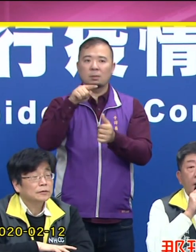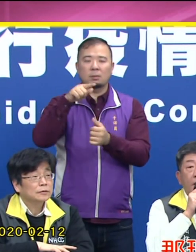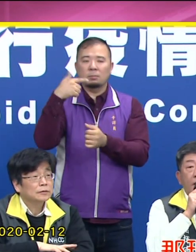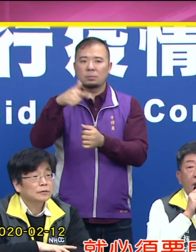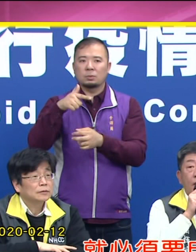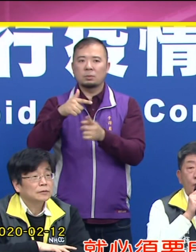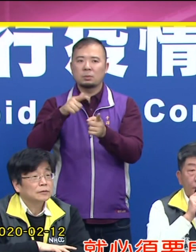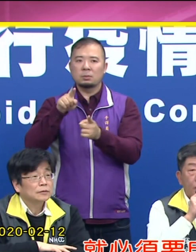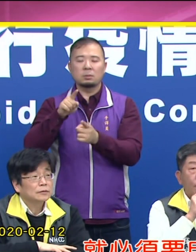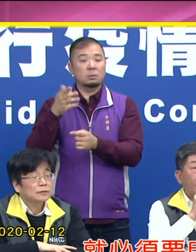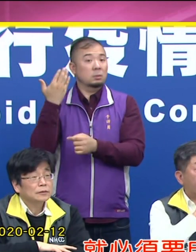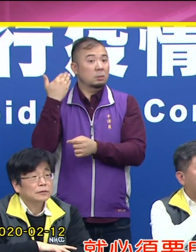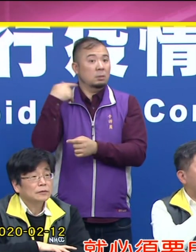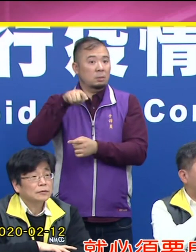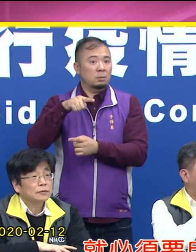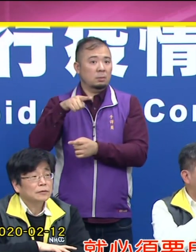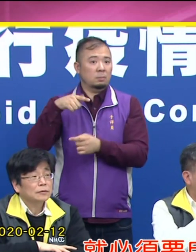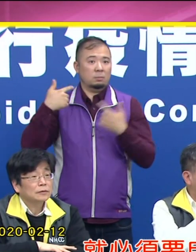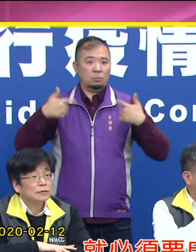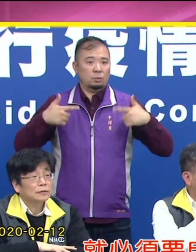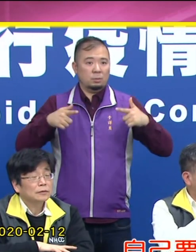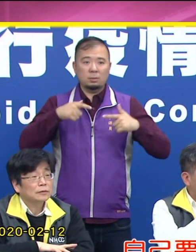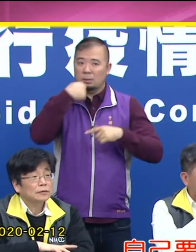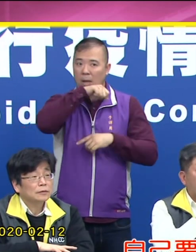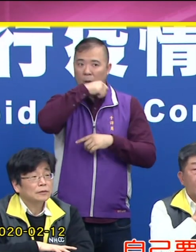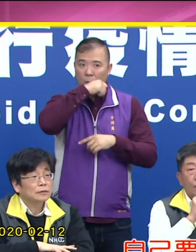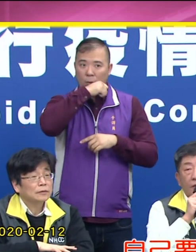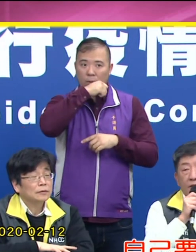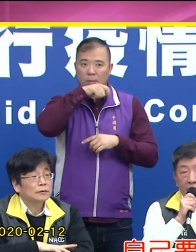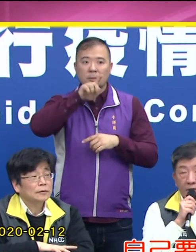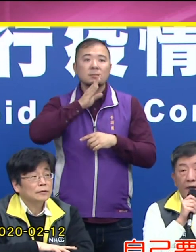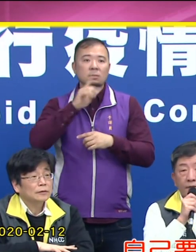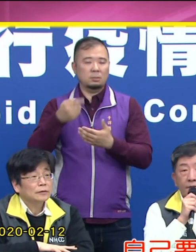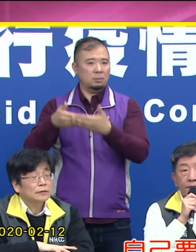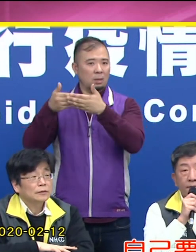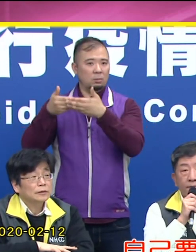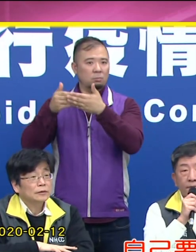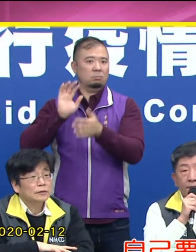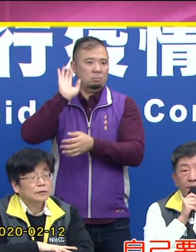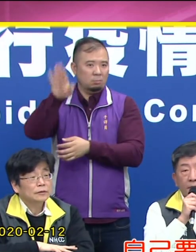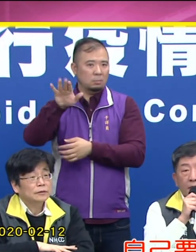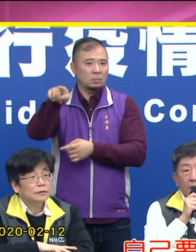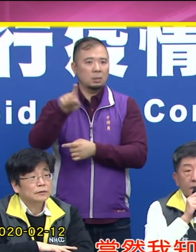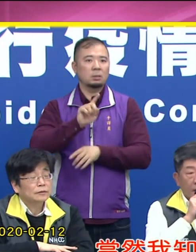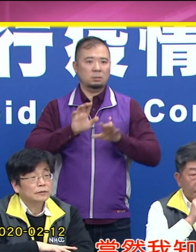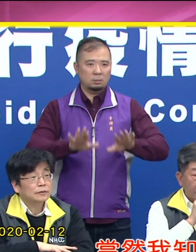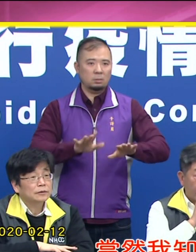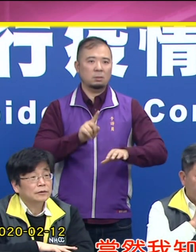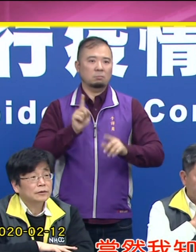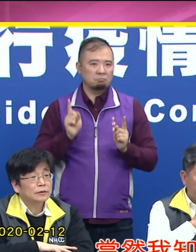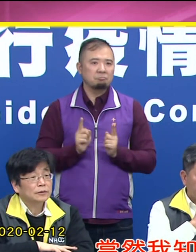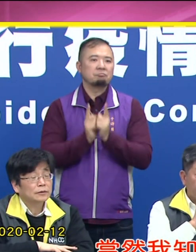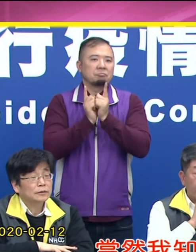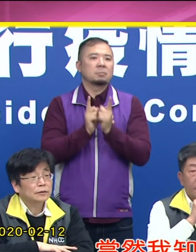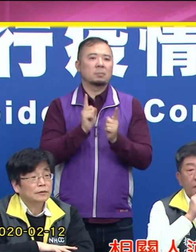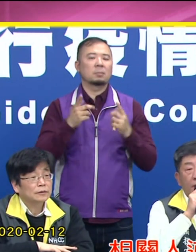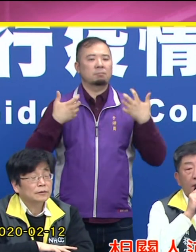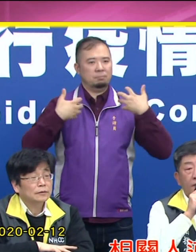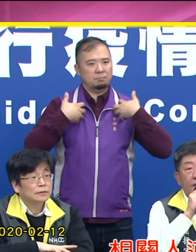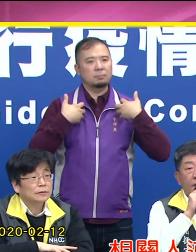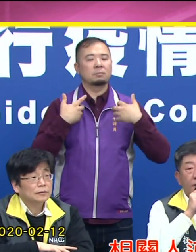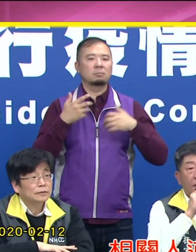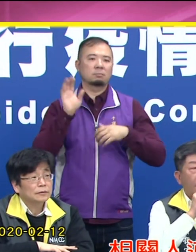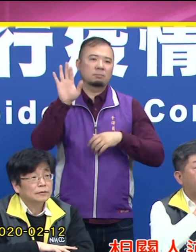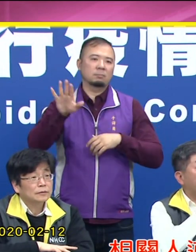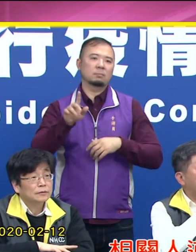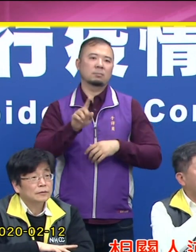扁的告诉嘛。因为老实说，你不说小明的故事还好，说小明的故事他就觉得有听没有懂啊。因为他说假设有一个小明